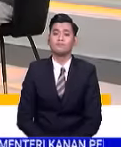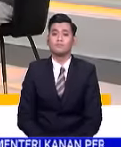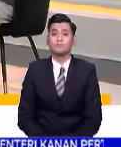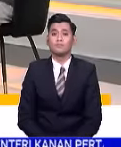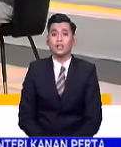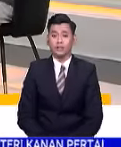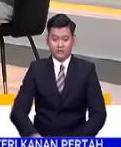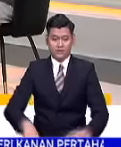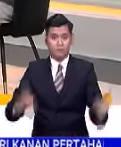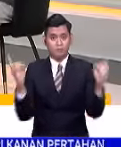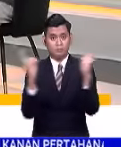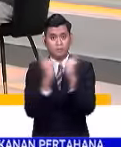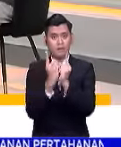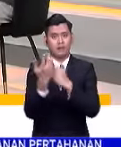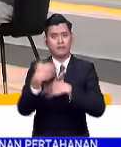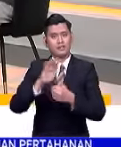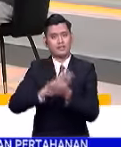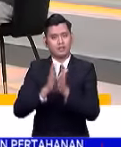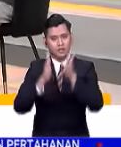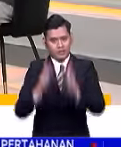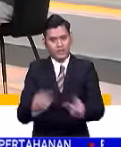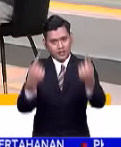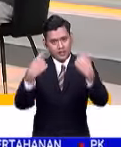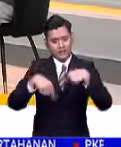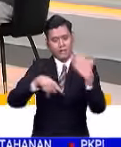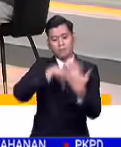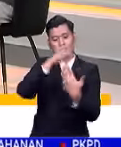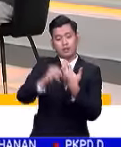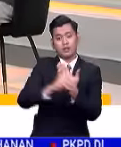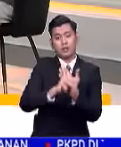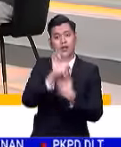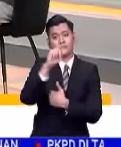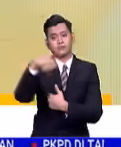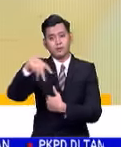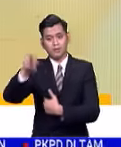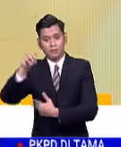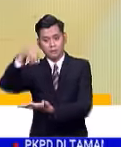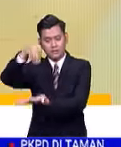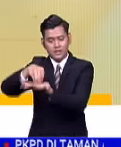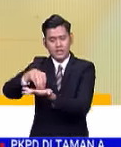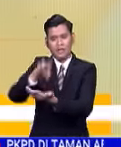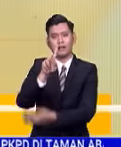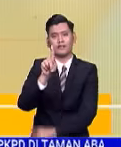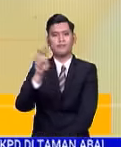Beliau ditemui selepas menjadi tetamu program Selamat Pagi Malaysia di Angkasa Puri.